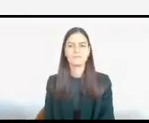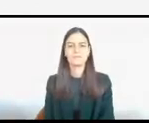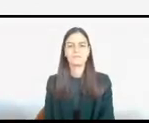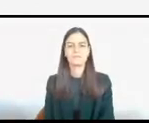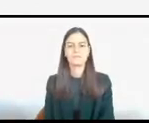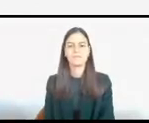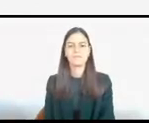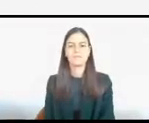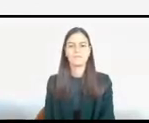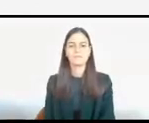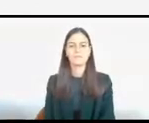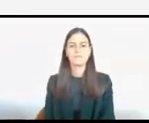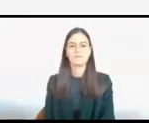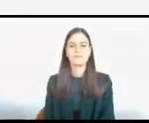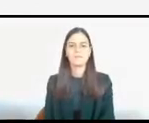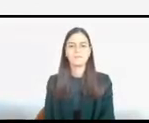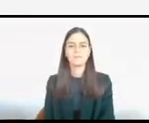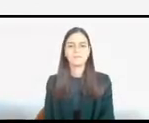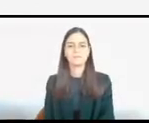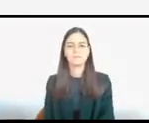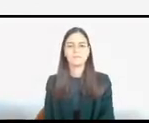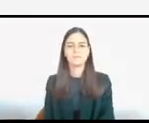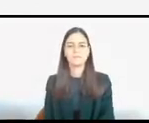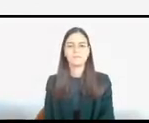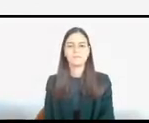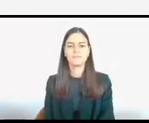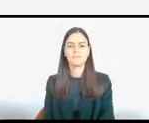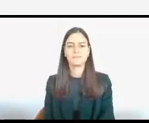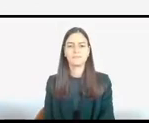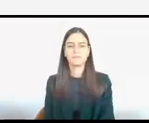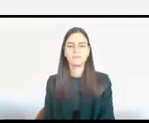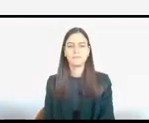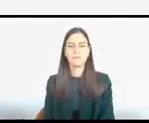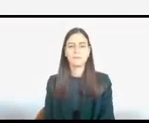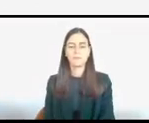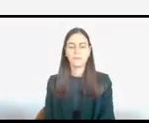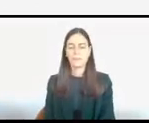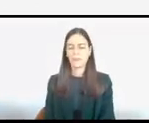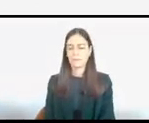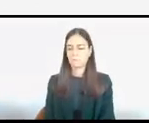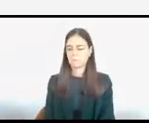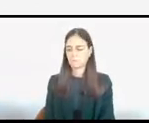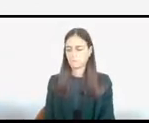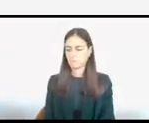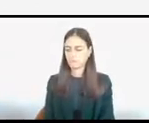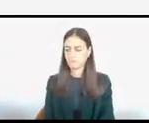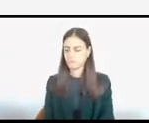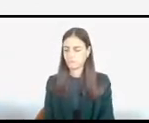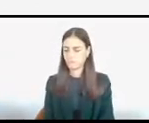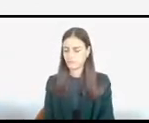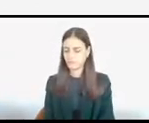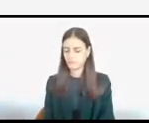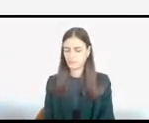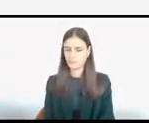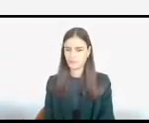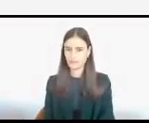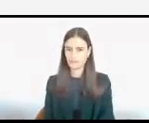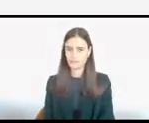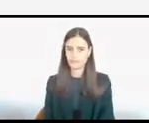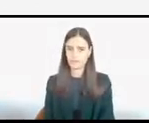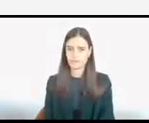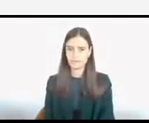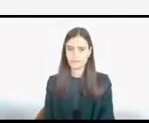une incitation à poursuivre son activité. Pour autant, au-delà de cette première voie, une deuxième peut